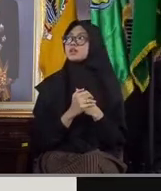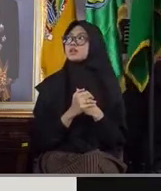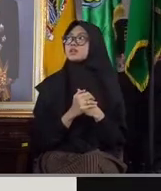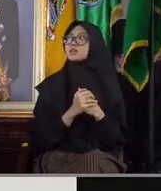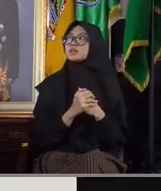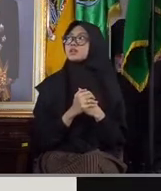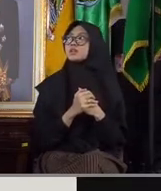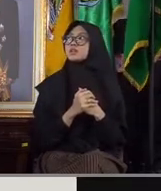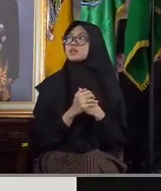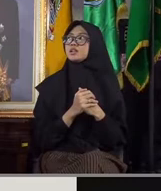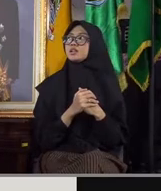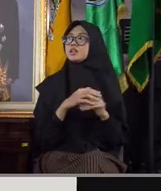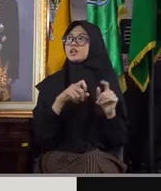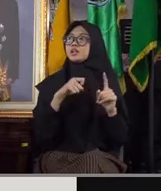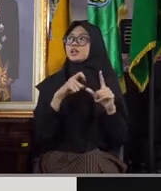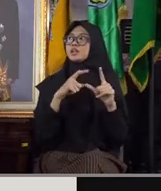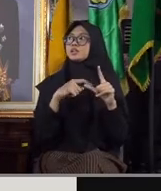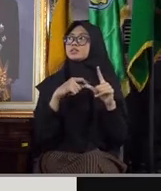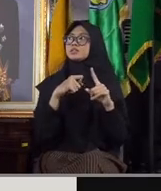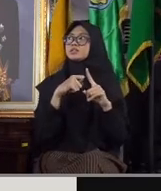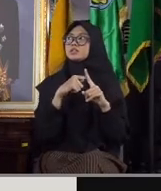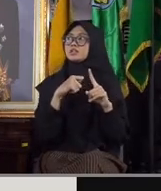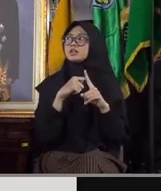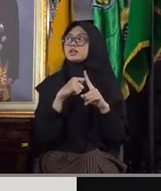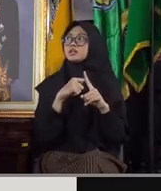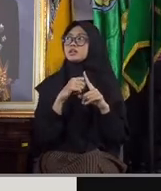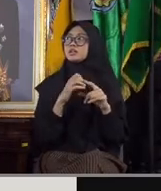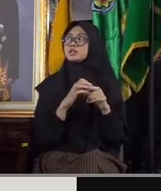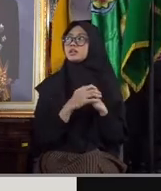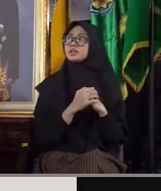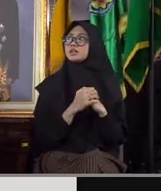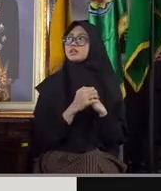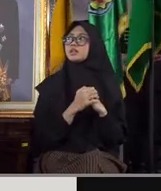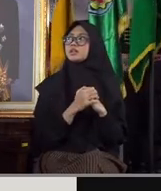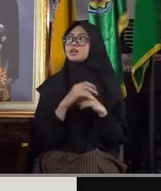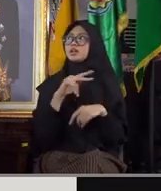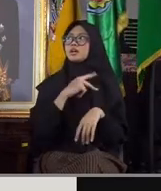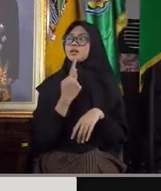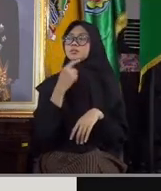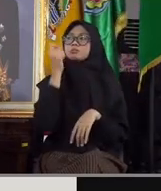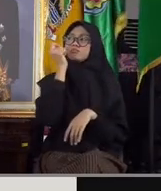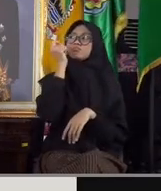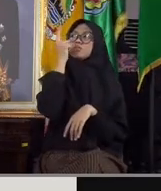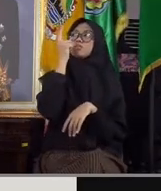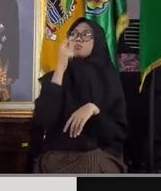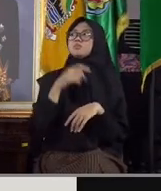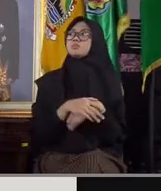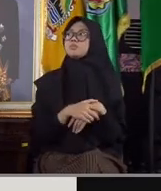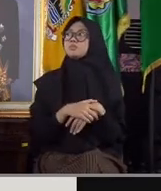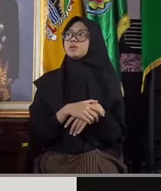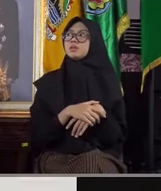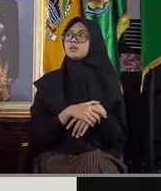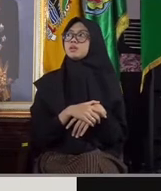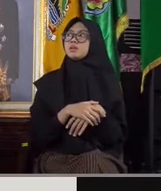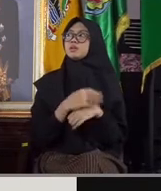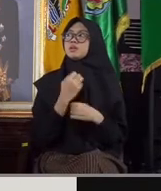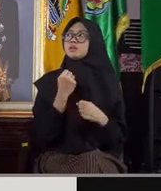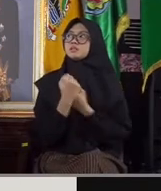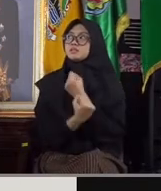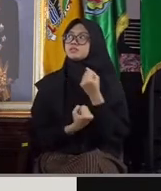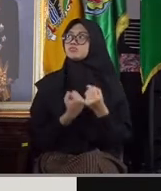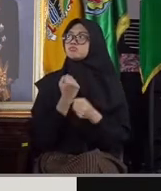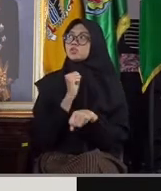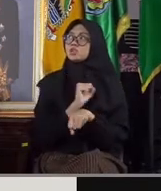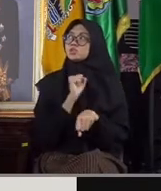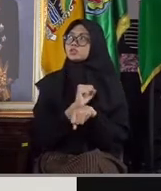di SK-kan oleh Pak Gubernur, itu kami menyadari bahwa kerja-kerja membangun masyarakat